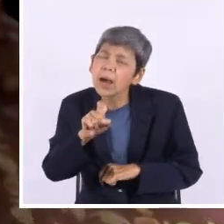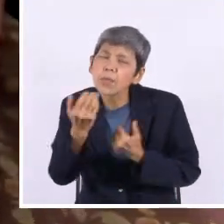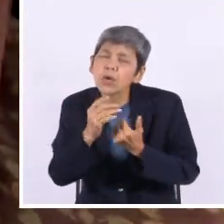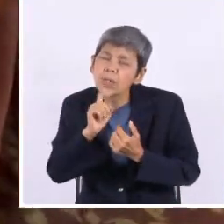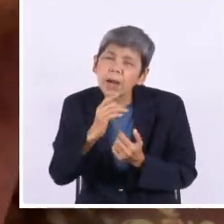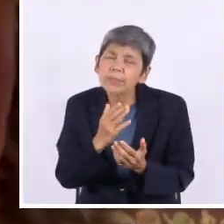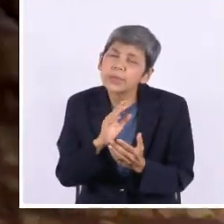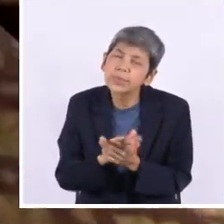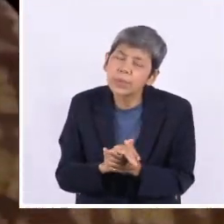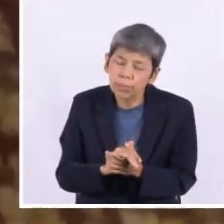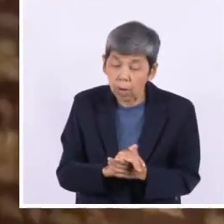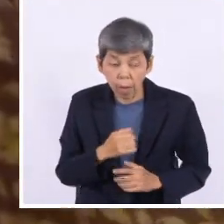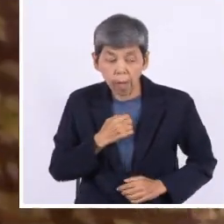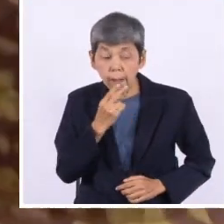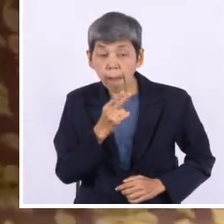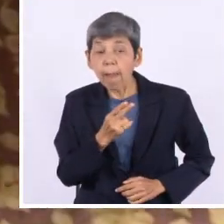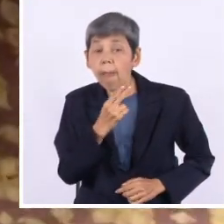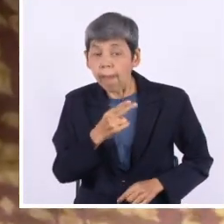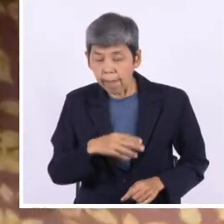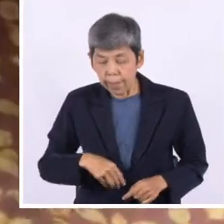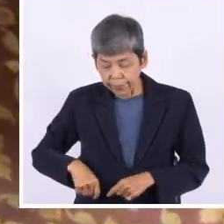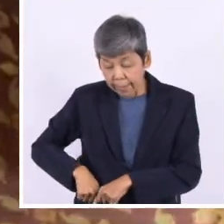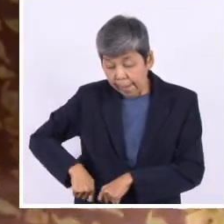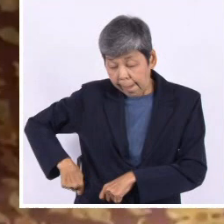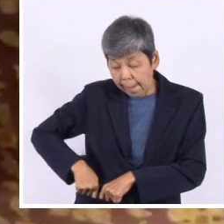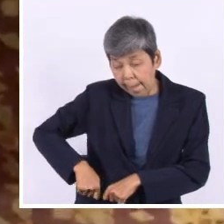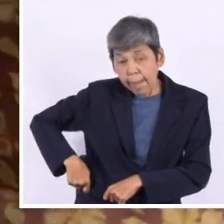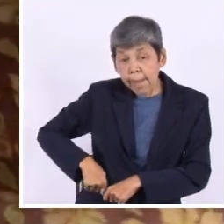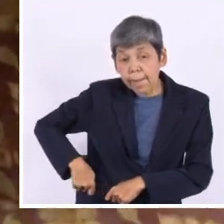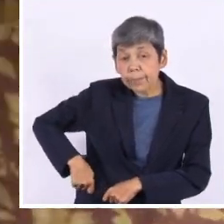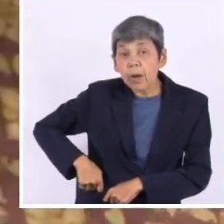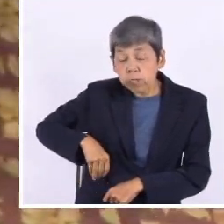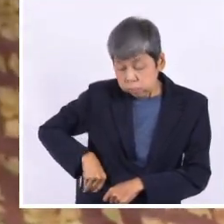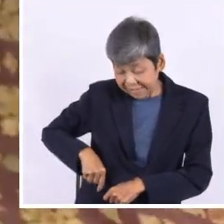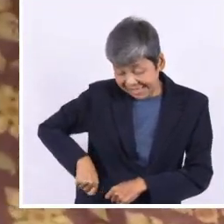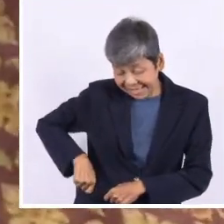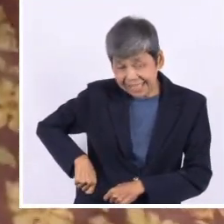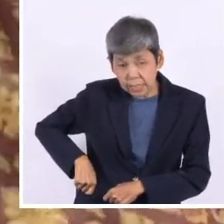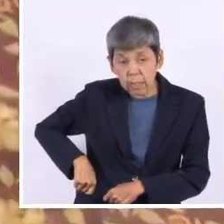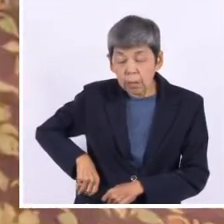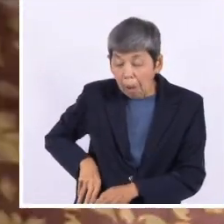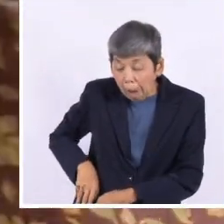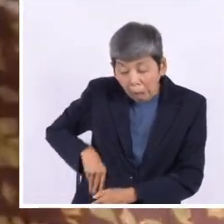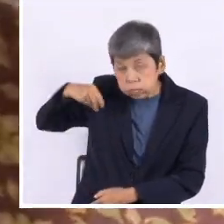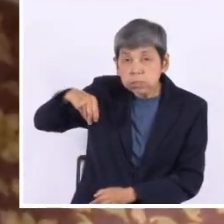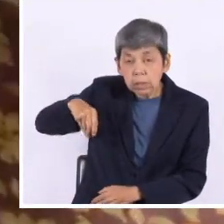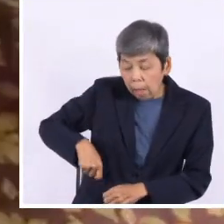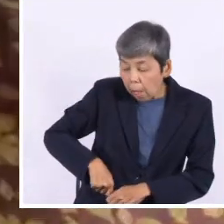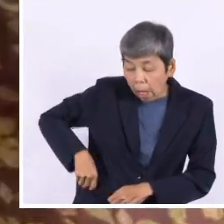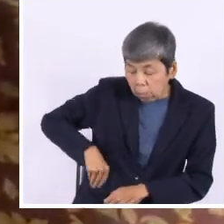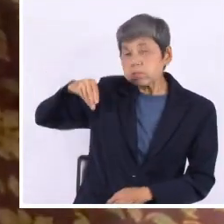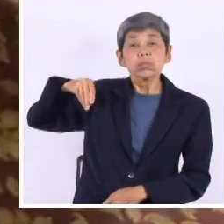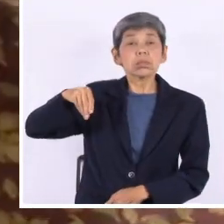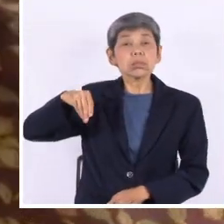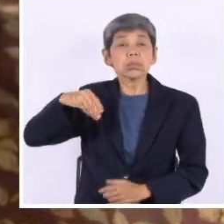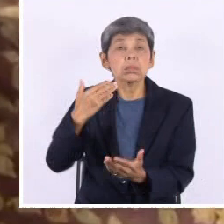นี่พอเผลอจังหวะเนี่ยเห็นไหมซิปเสื้อคอกระเช้าของที่คุณยายใส่อยู่เนี่ยนะมันเผลอเนี่ยมันรูดซิปเลยนะแล้วก็เอา